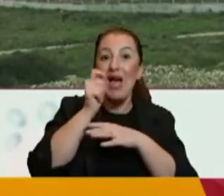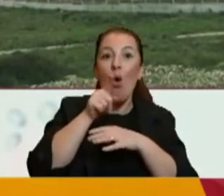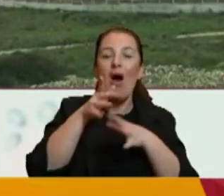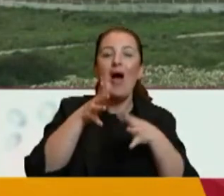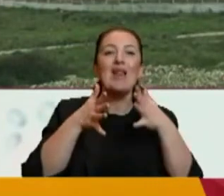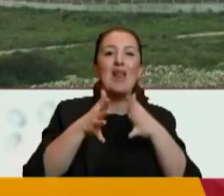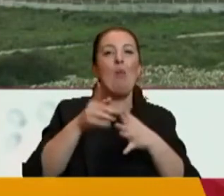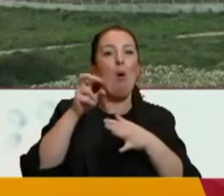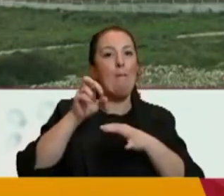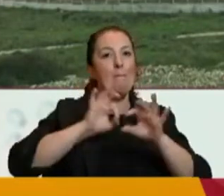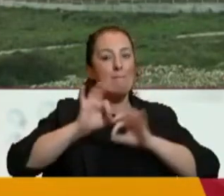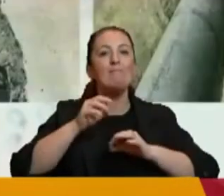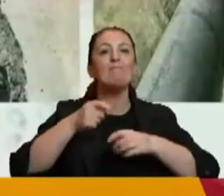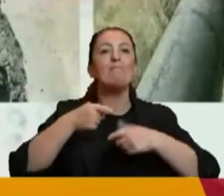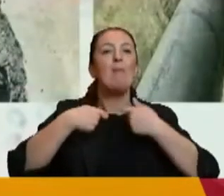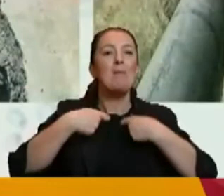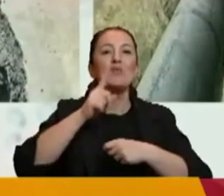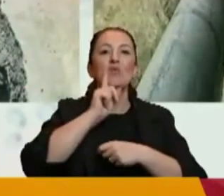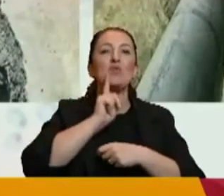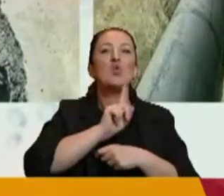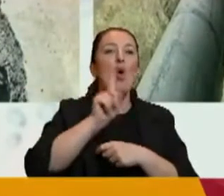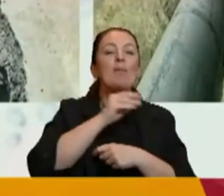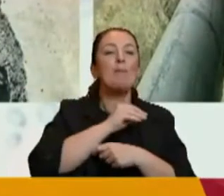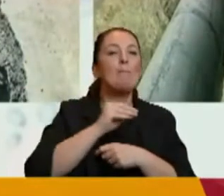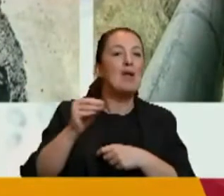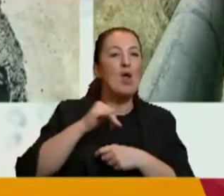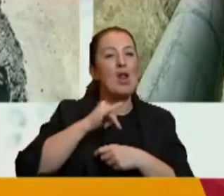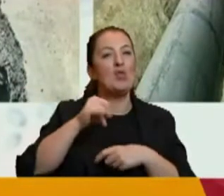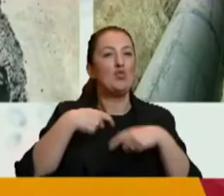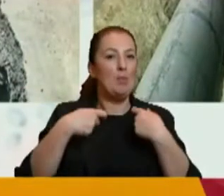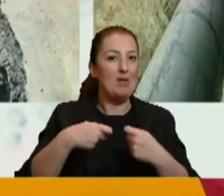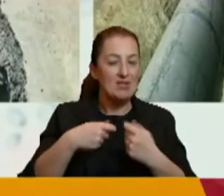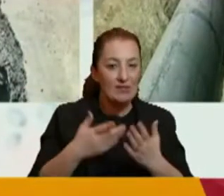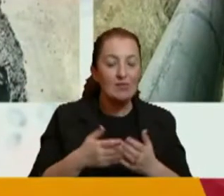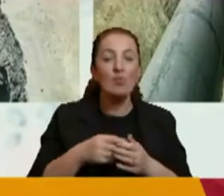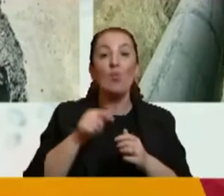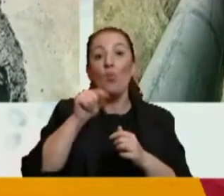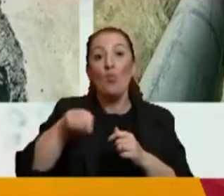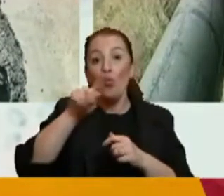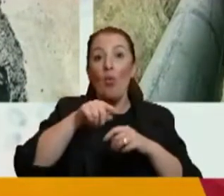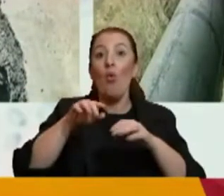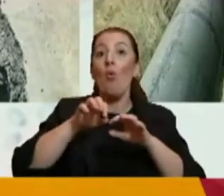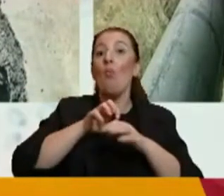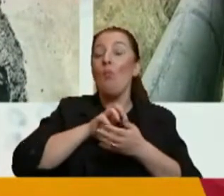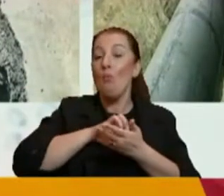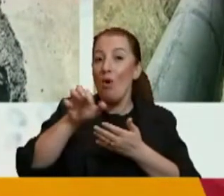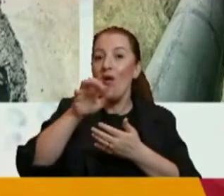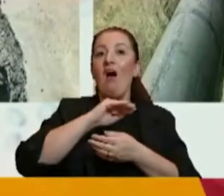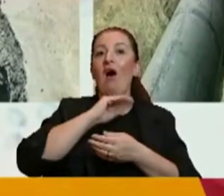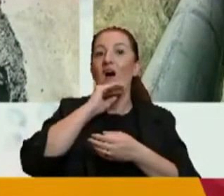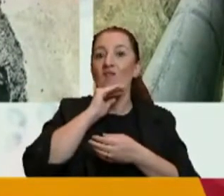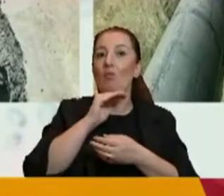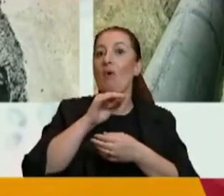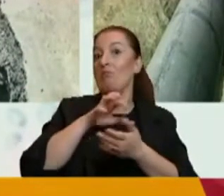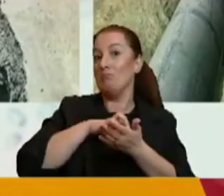yaklaşık maliyeti 110 milyon TL'dir yine bu bölgede Avrupa Yakası'nda yapacağımız şebeke